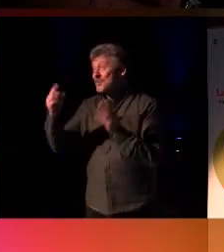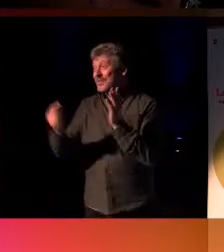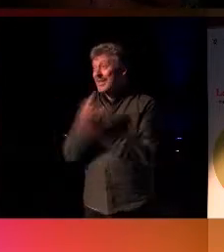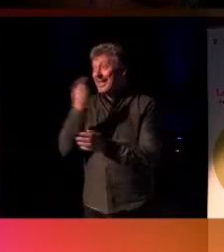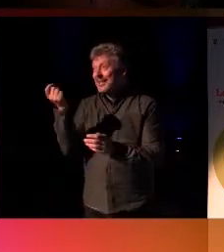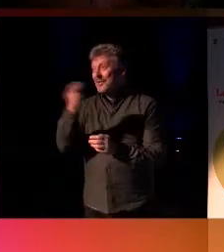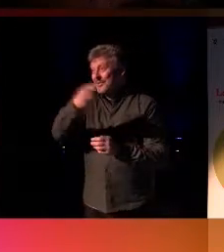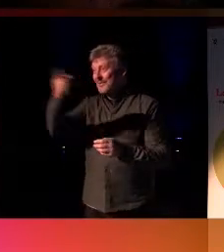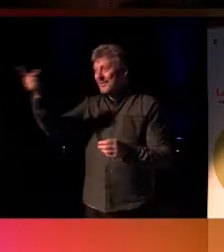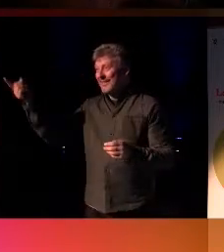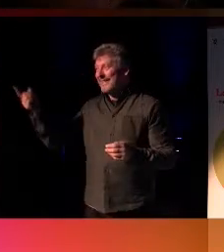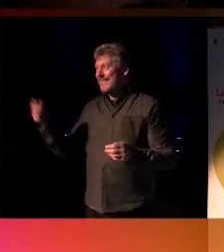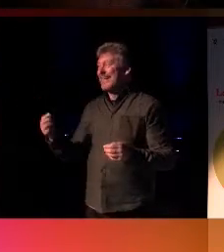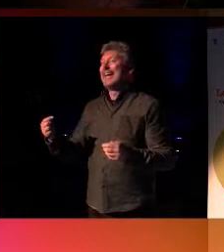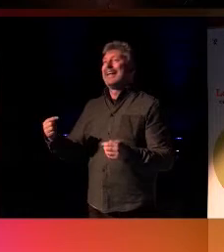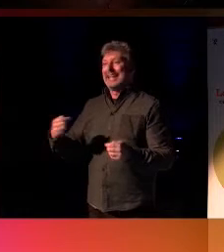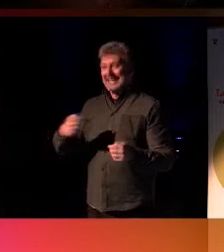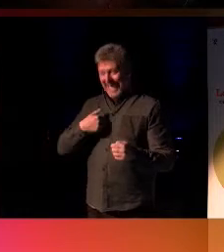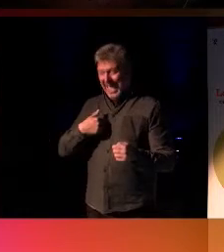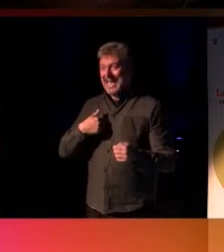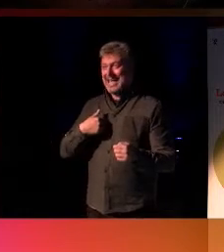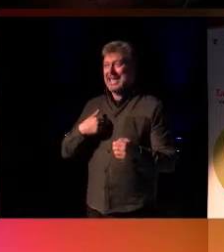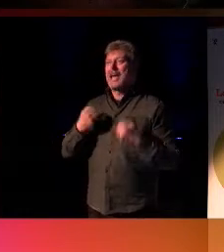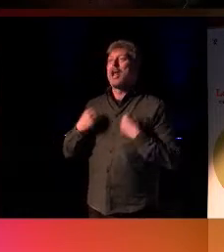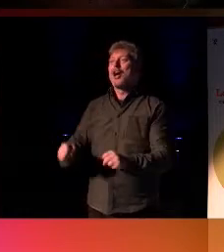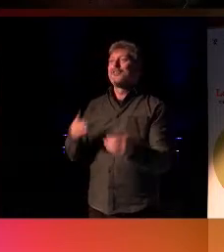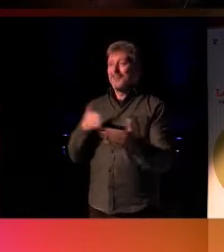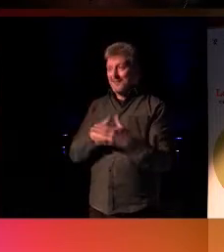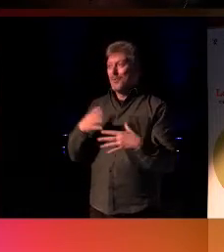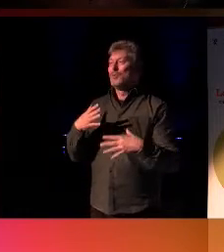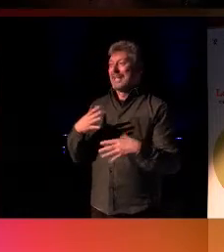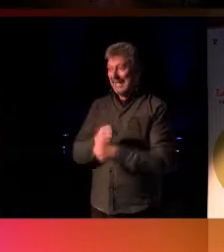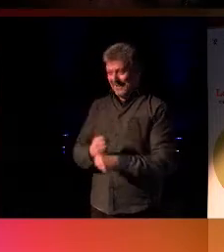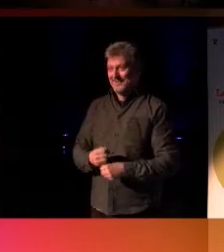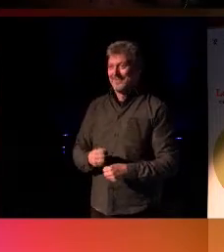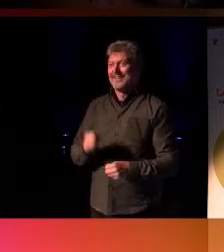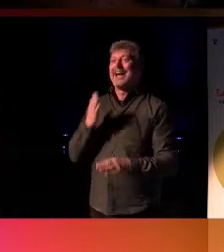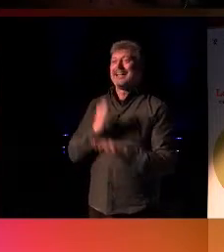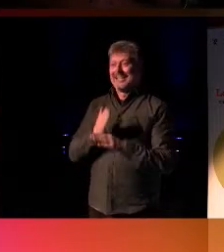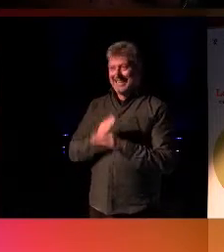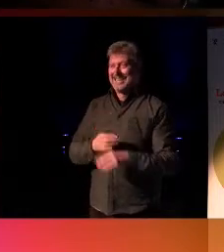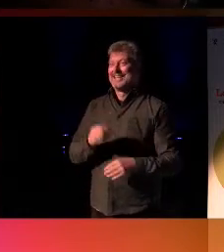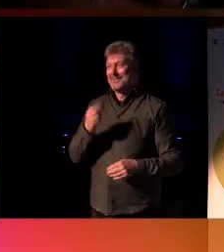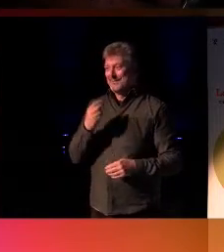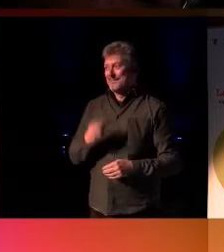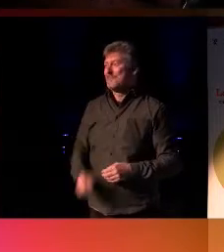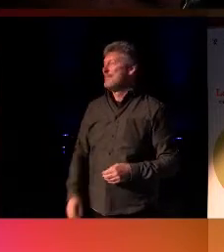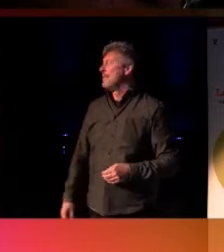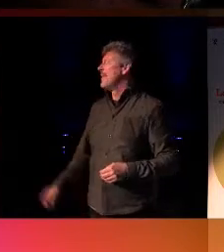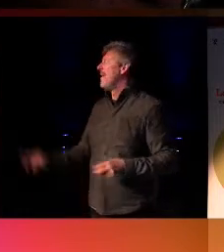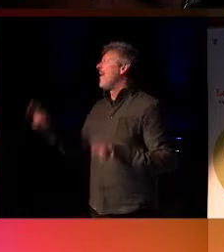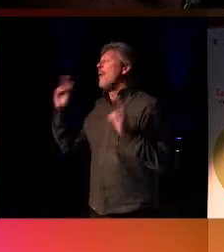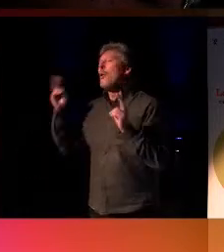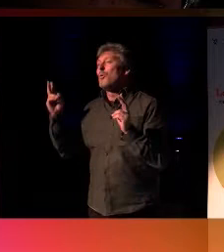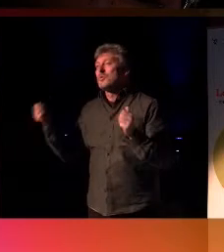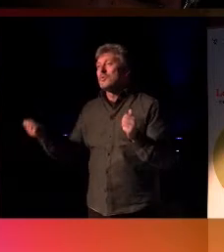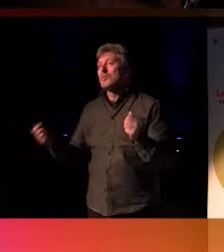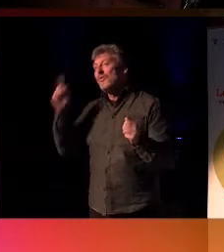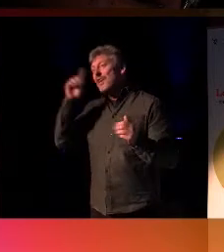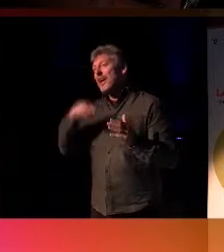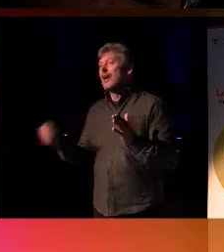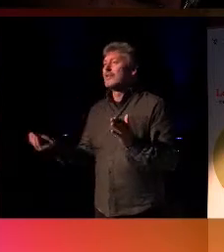det like bra «Jeg aktiv mot kreft». Ja, det helt riktig. Ja. Vi har jo 2 språk. Vi kan gjerne slenge